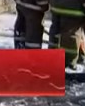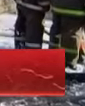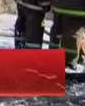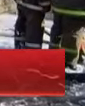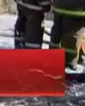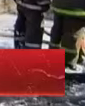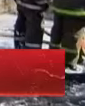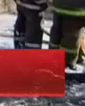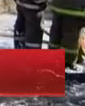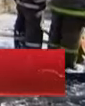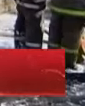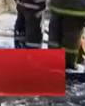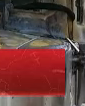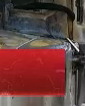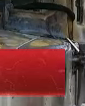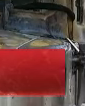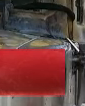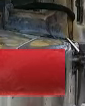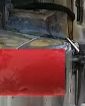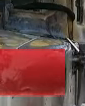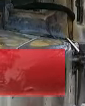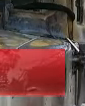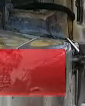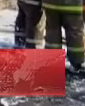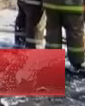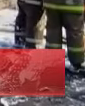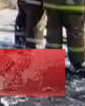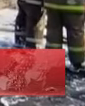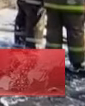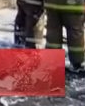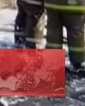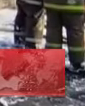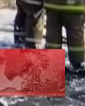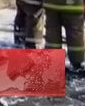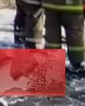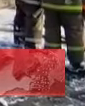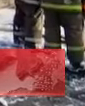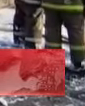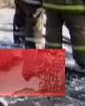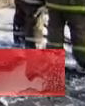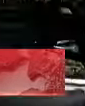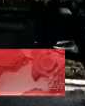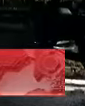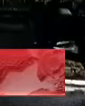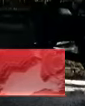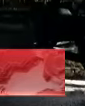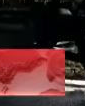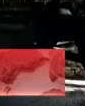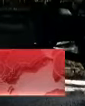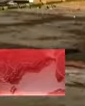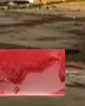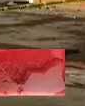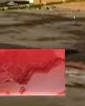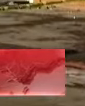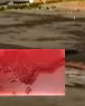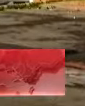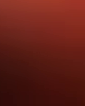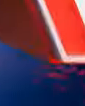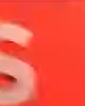9 единиц техники и 43 человек личного состава. Департамент по чрезвычайным ситуациям. Что стало причиной